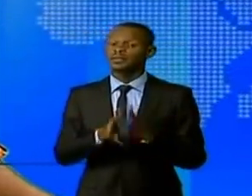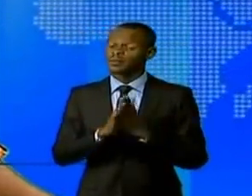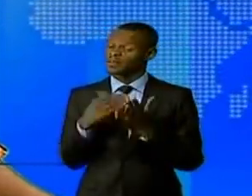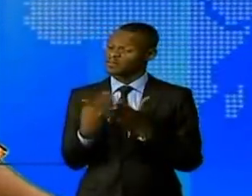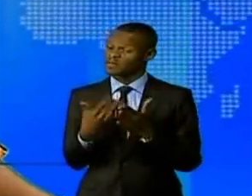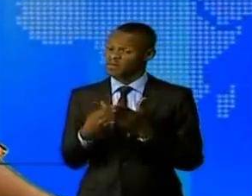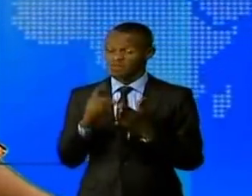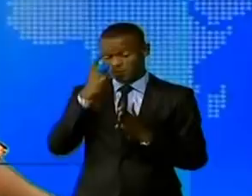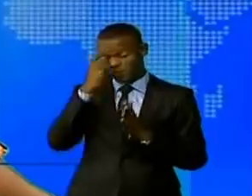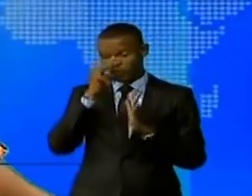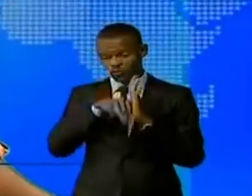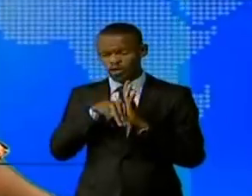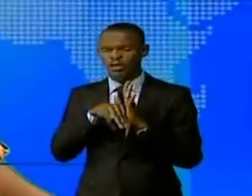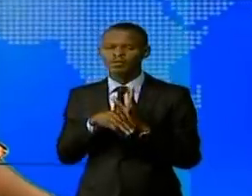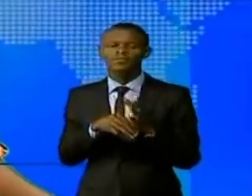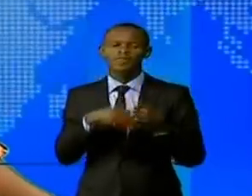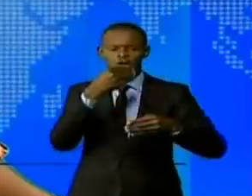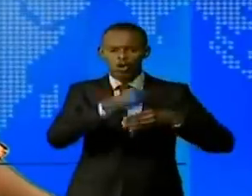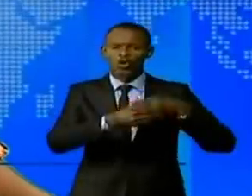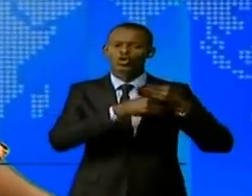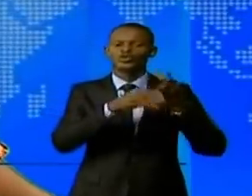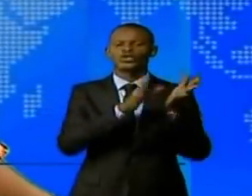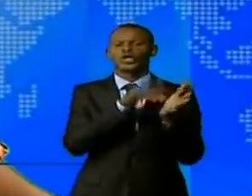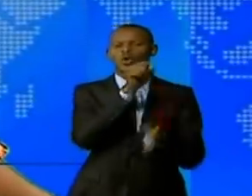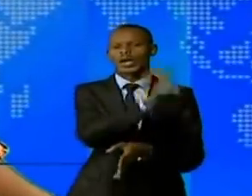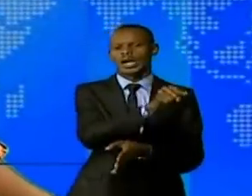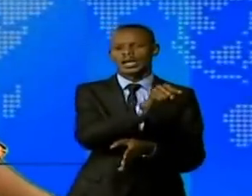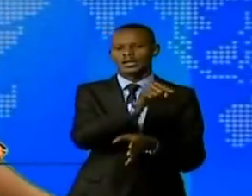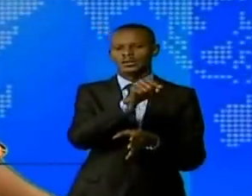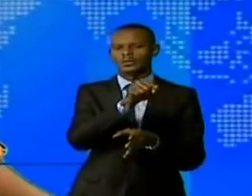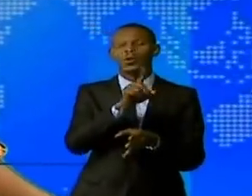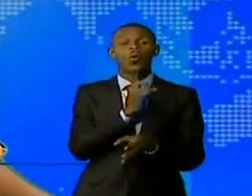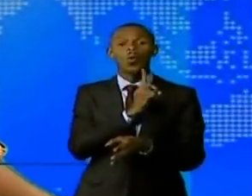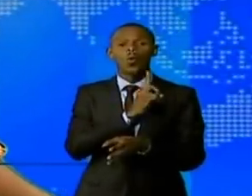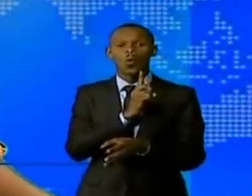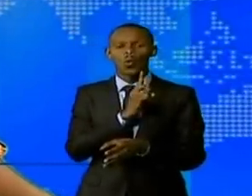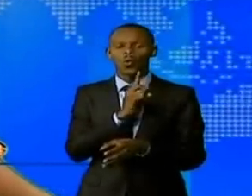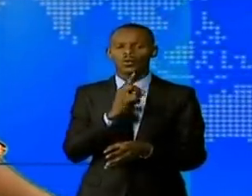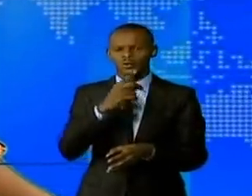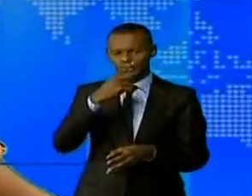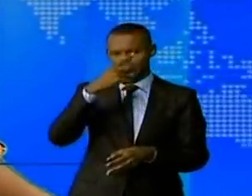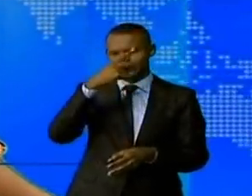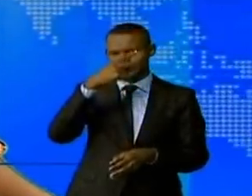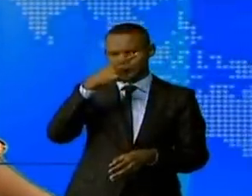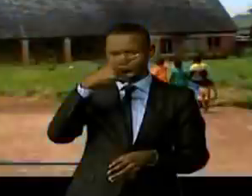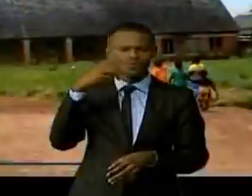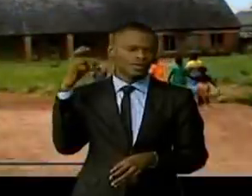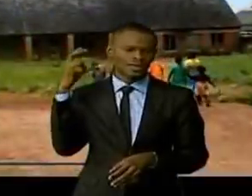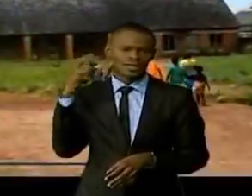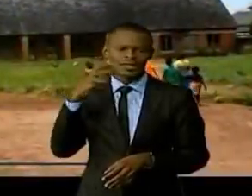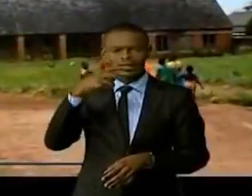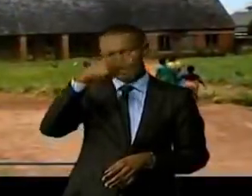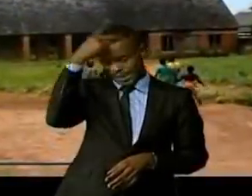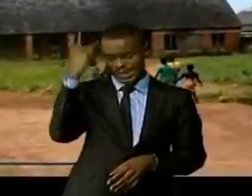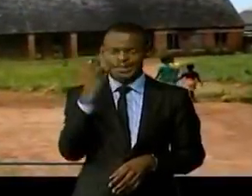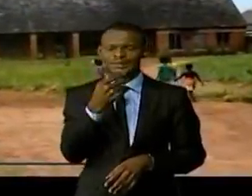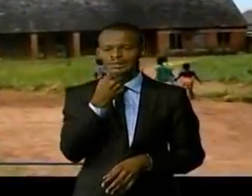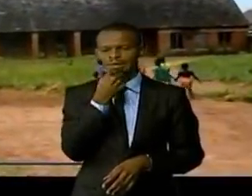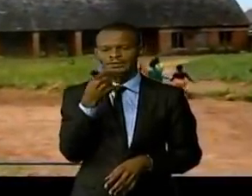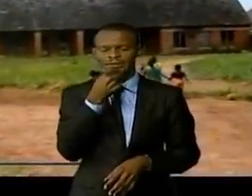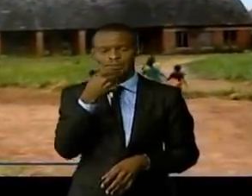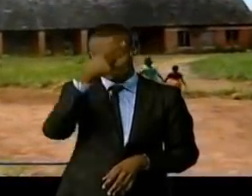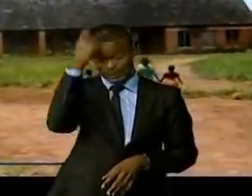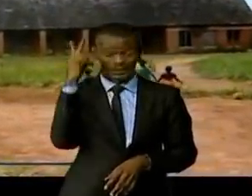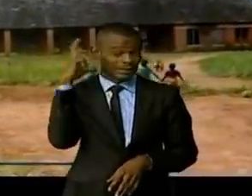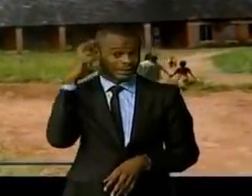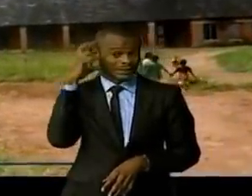mission Kampondé au Kassai central. On écoute son président, le docteur Jean-Pierre Katalay. Cours des cellules aujourd'hui devenue une